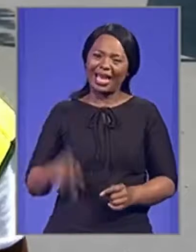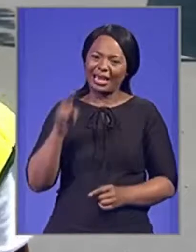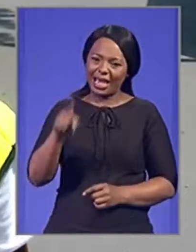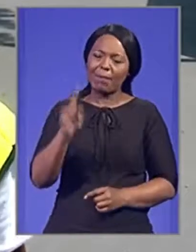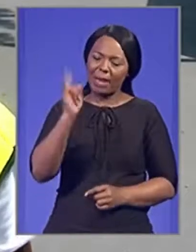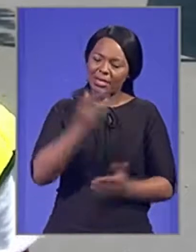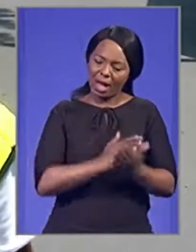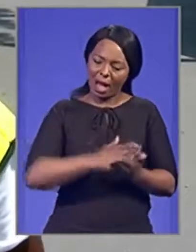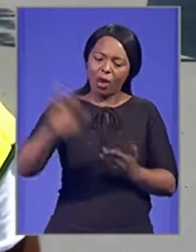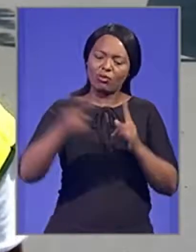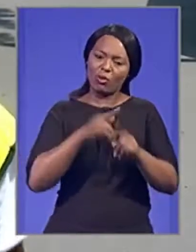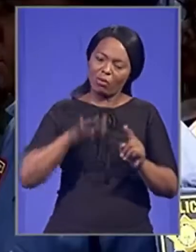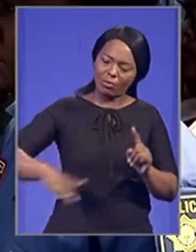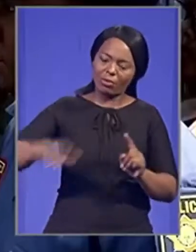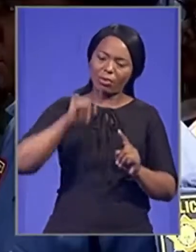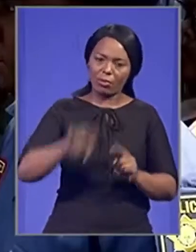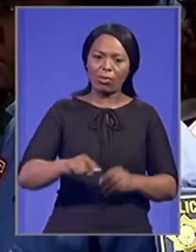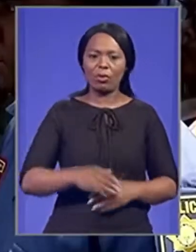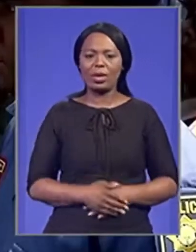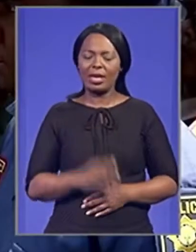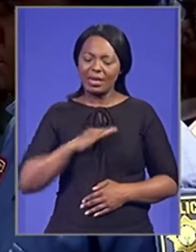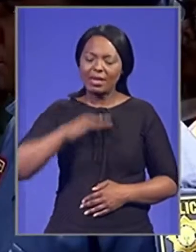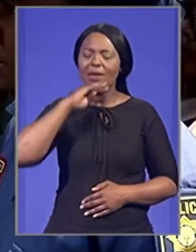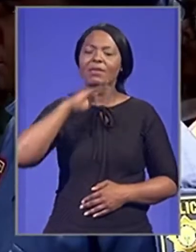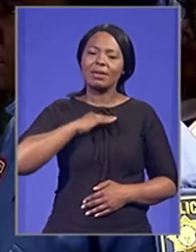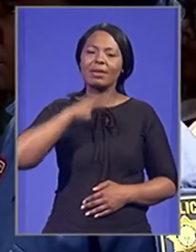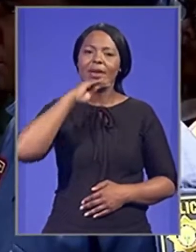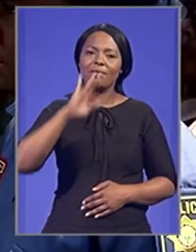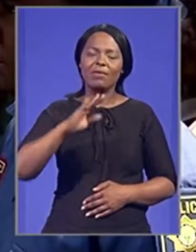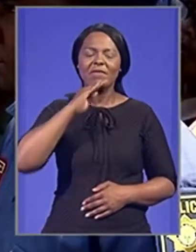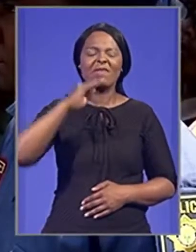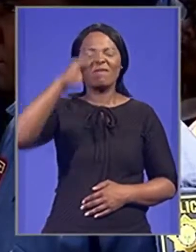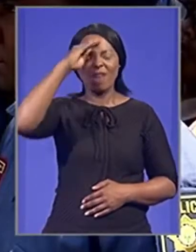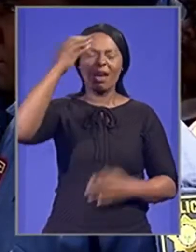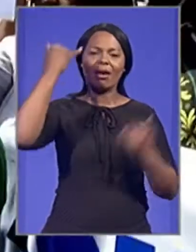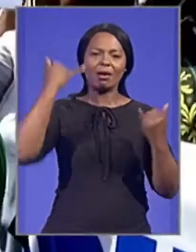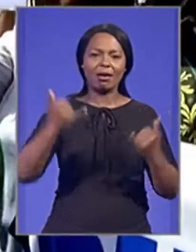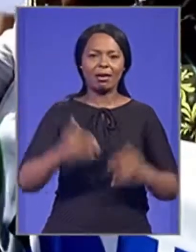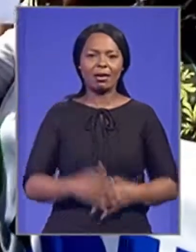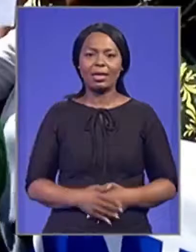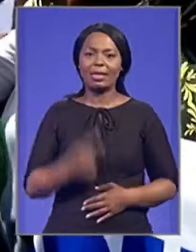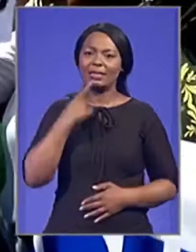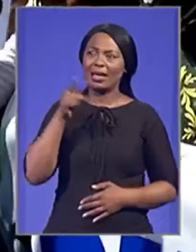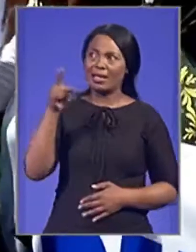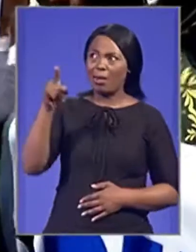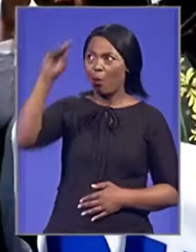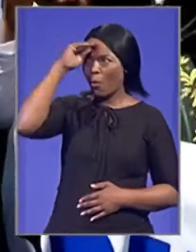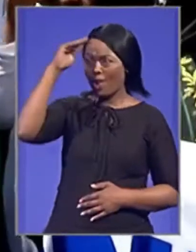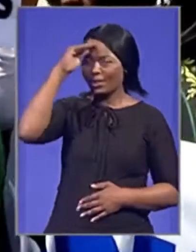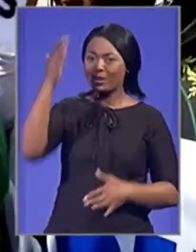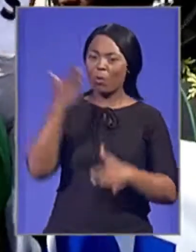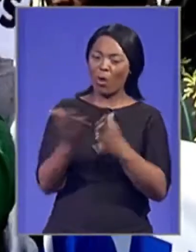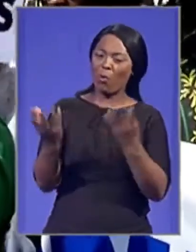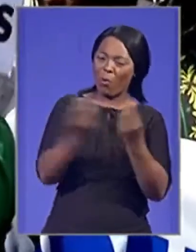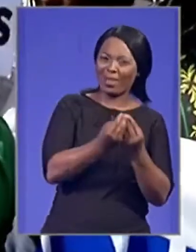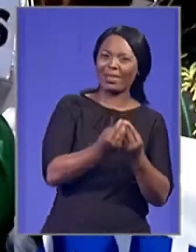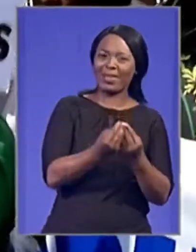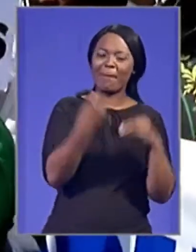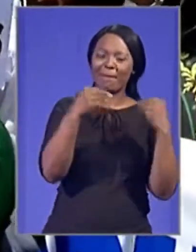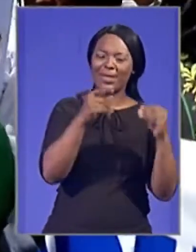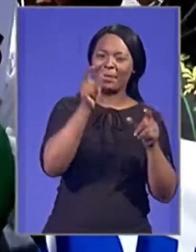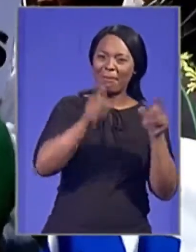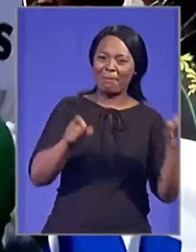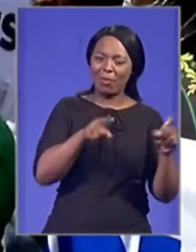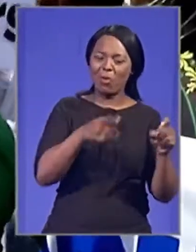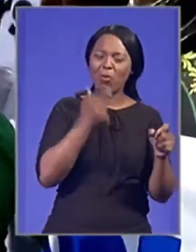ga Bohlokong enough is enough badudi ba latofatsa gape mapodisa ka go shumishana le bagweba ka diokobatsi the main issues tse re langa tsona